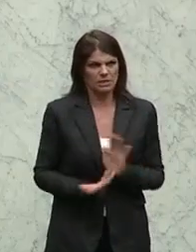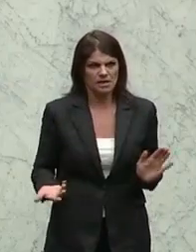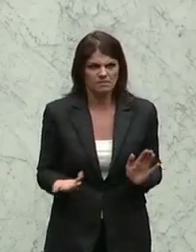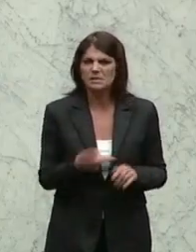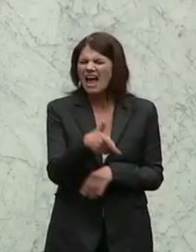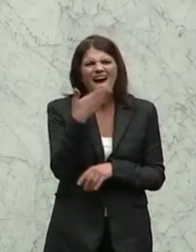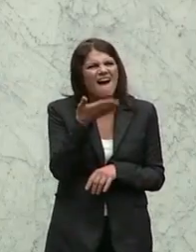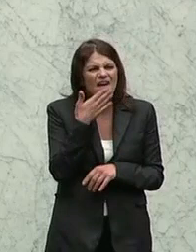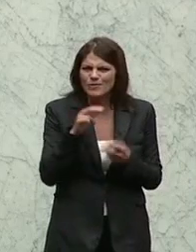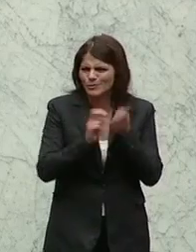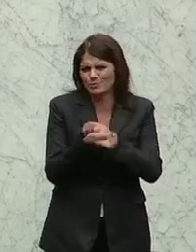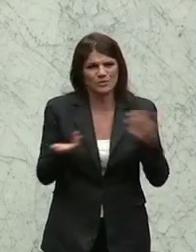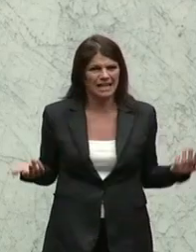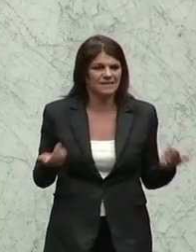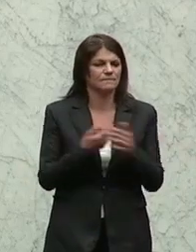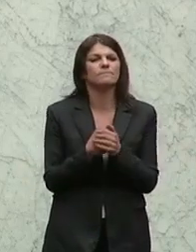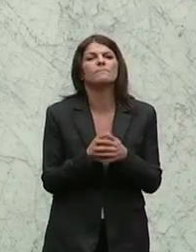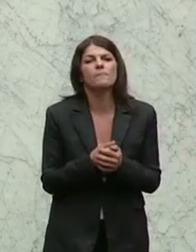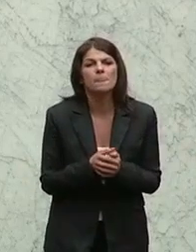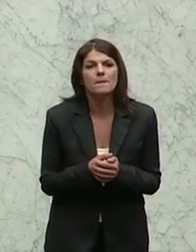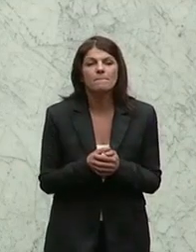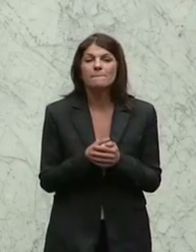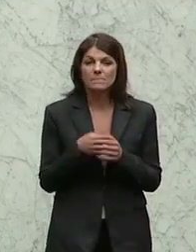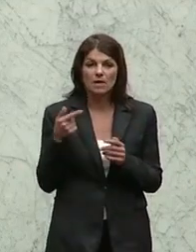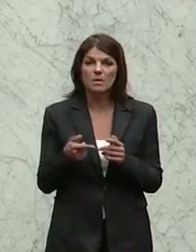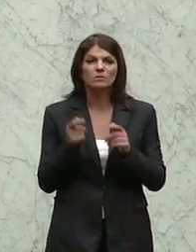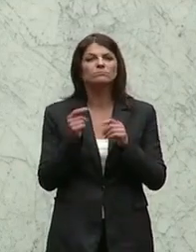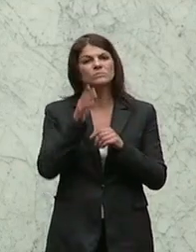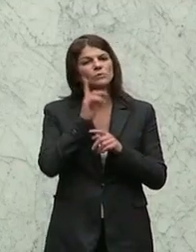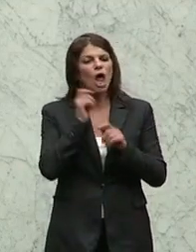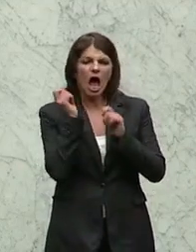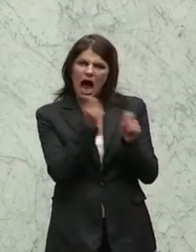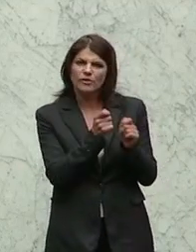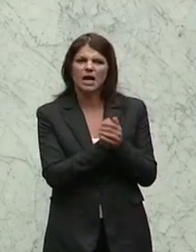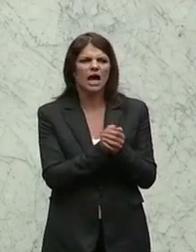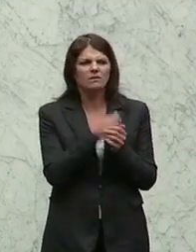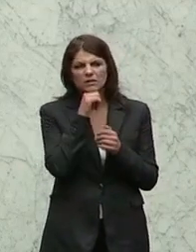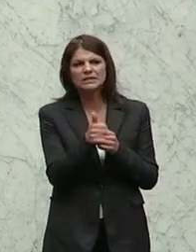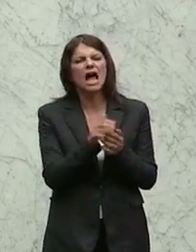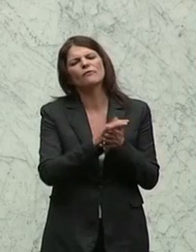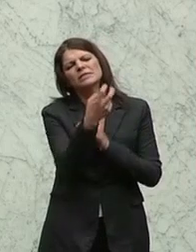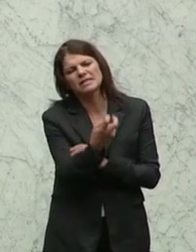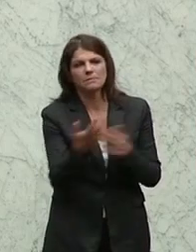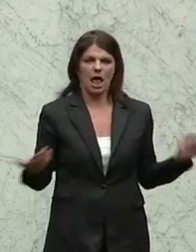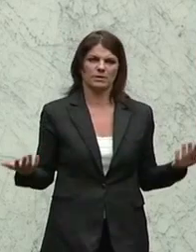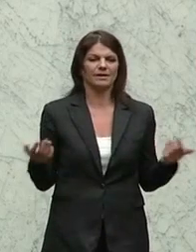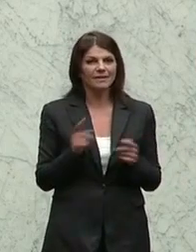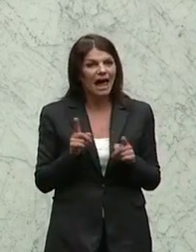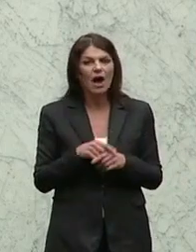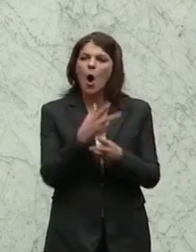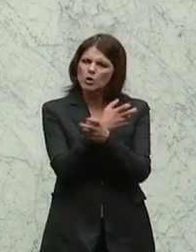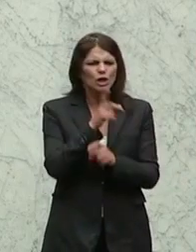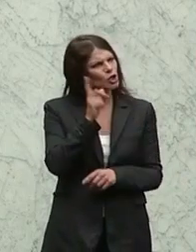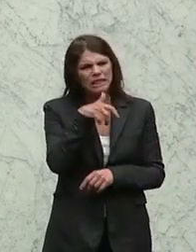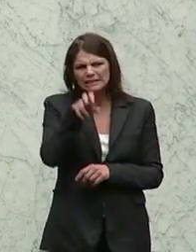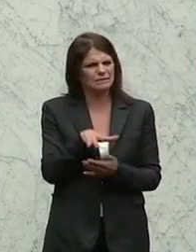Das lässt sich sehr einfach machen, bei unserem Antrag nicht sitzen zu bleiben, sondern ganz nach dem Motto, Österreich darf nicht